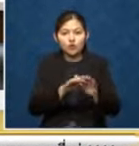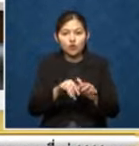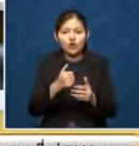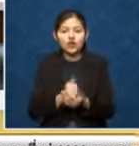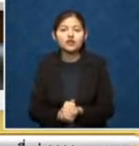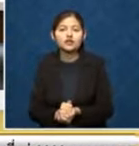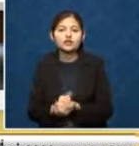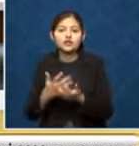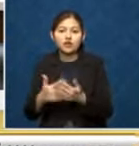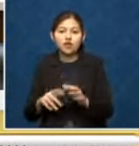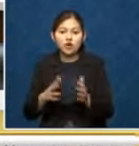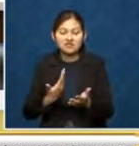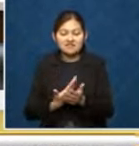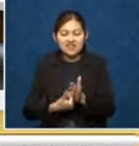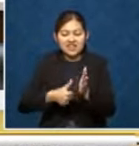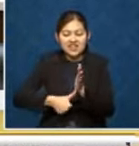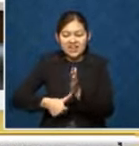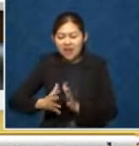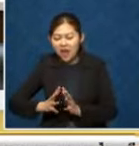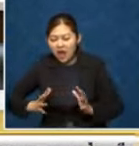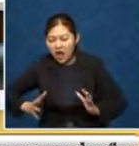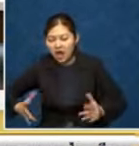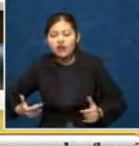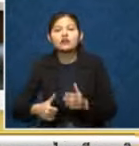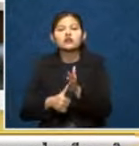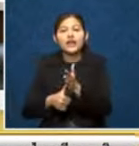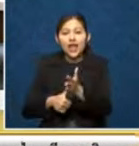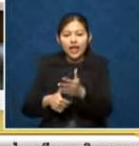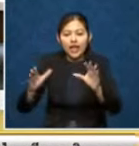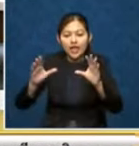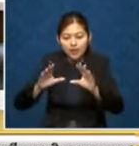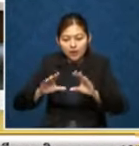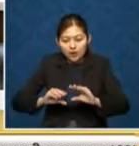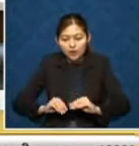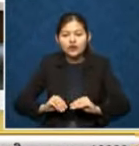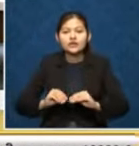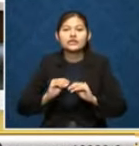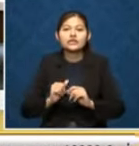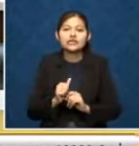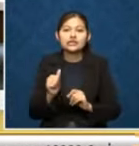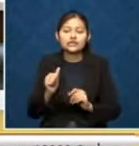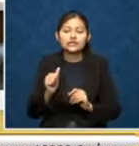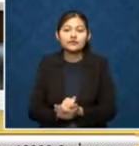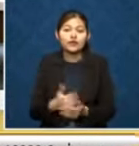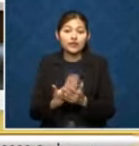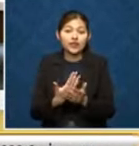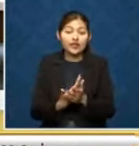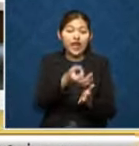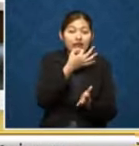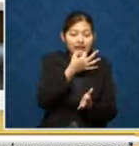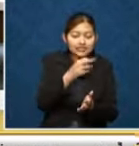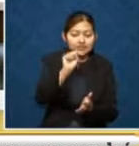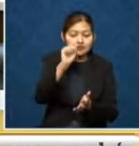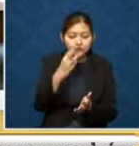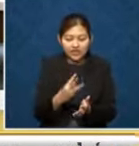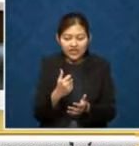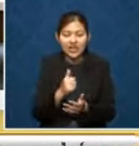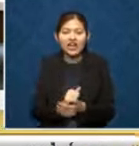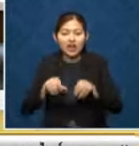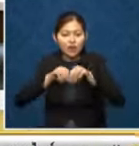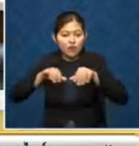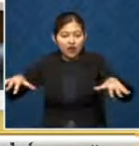ทำลายระเบิดหนี้สินโดยรัฐบาลควรดำเนินการปรับปรุงโครงสร้างทางรายได้เงินเดือนและสวัสดิการต้องเน้น